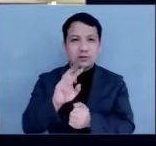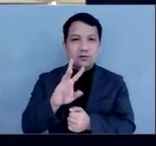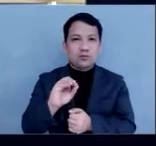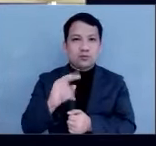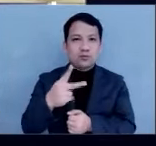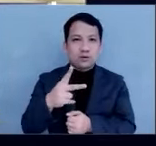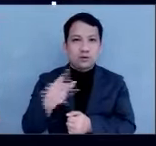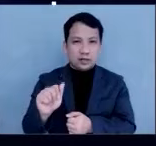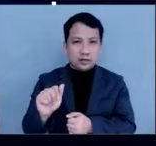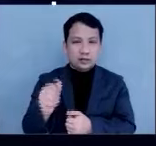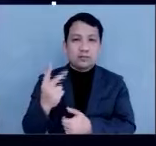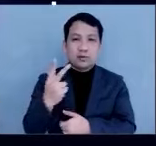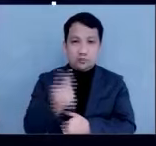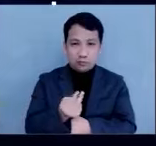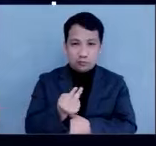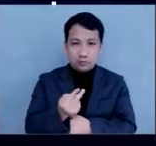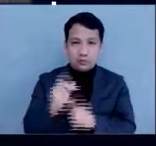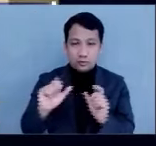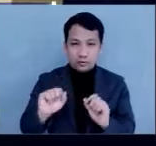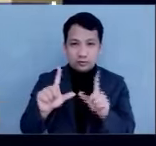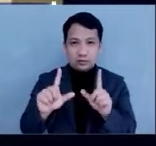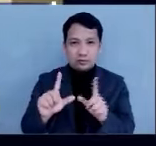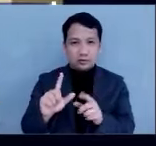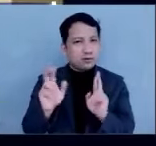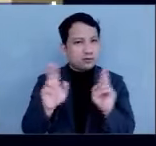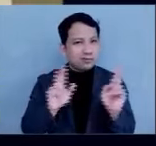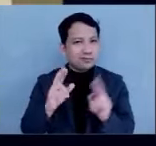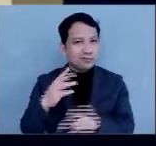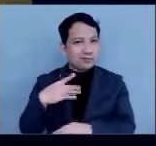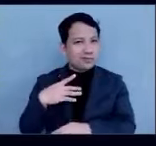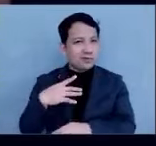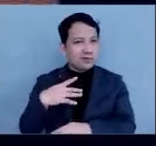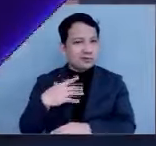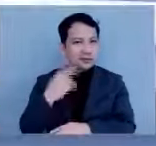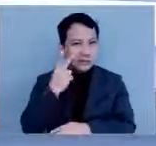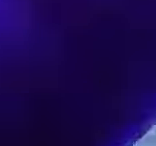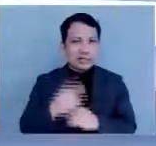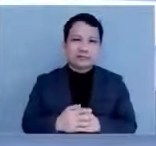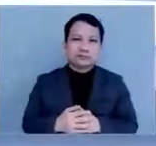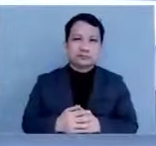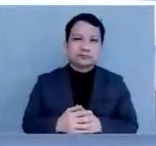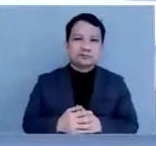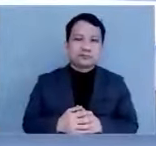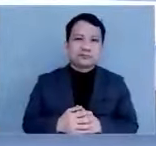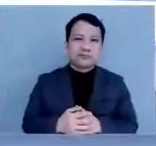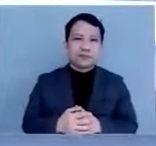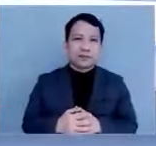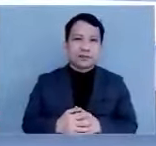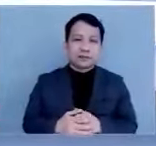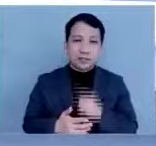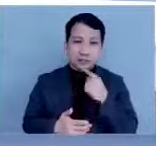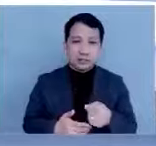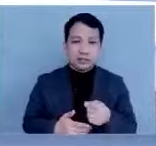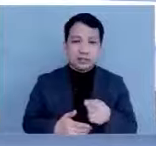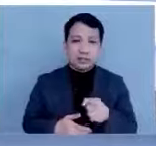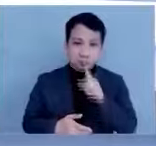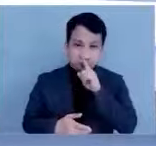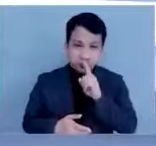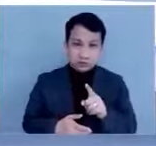kailan ipapalabas ang live action, yan ang dapat nating abangan. Eto pa, it's